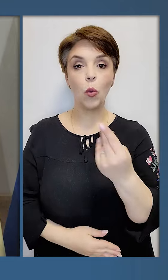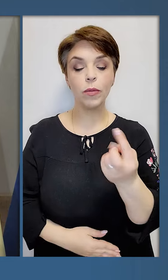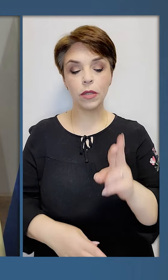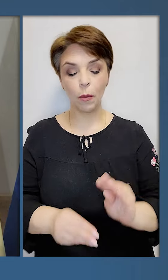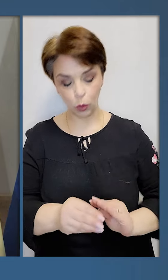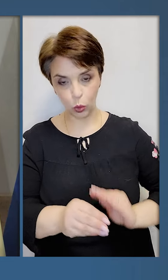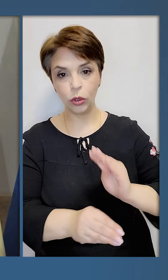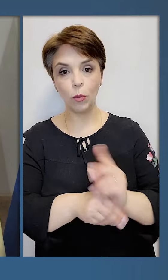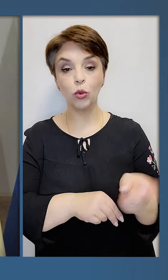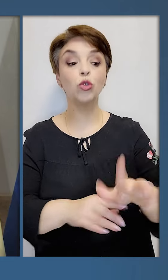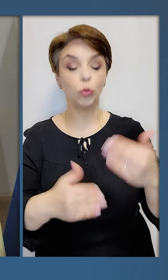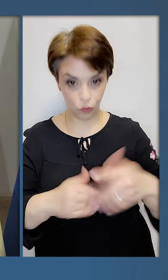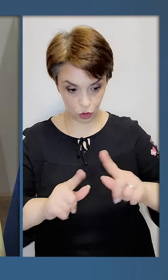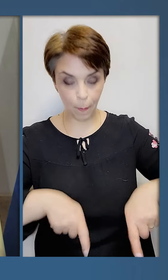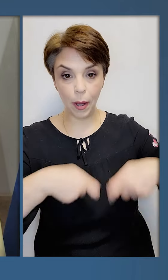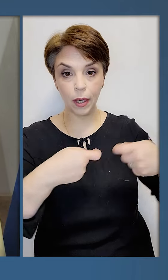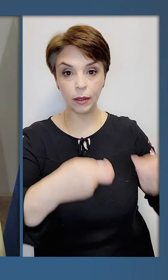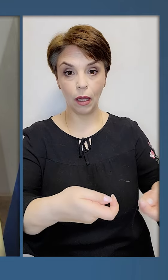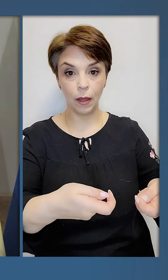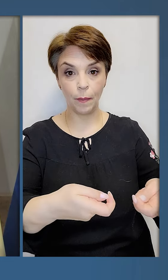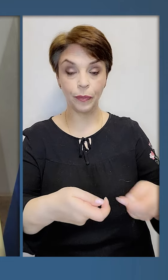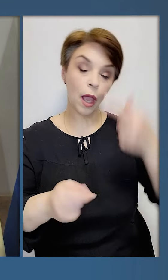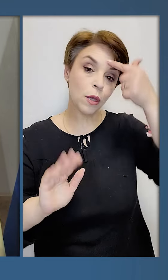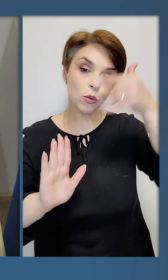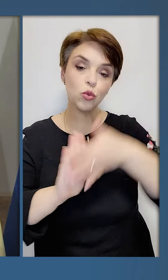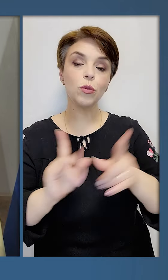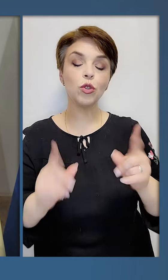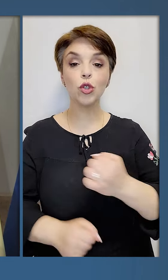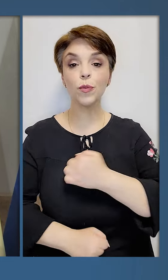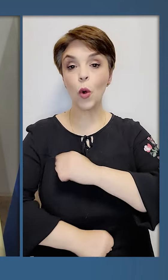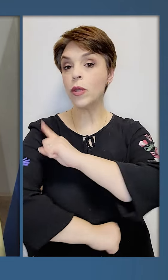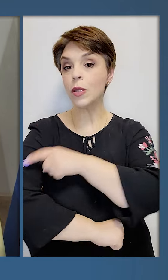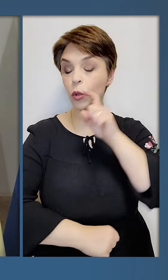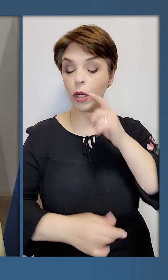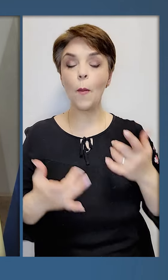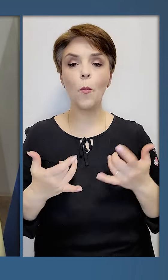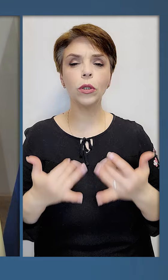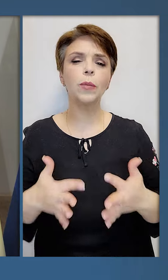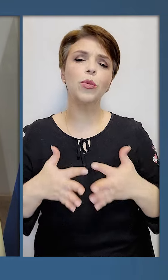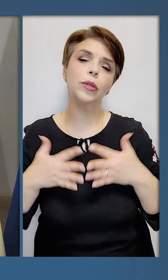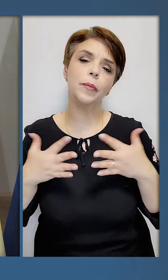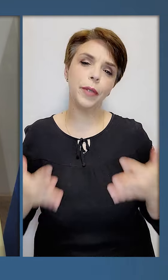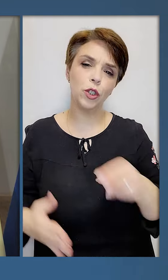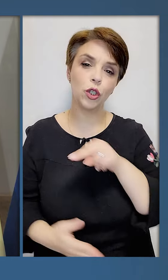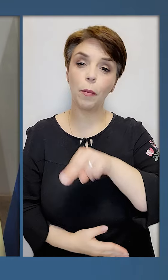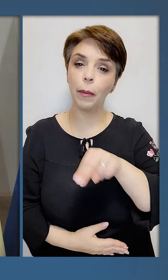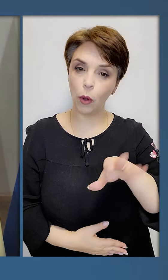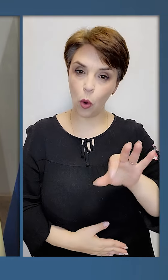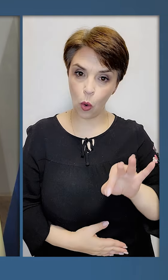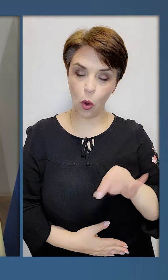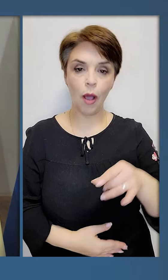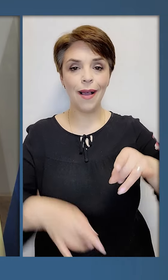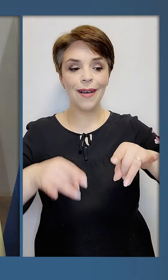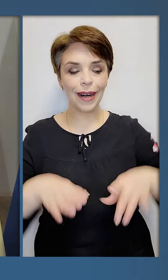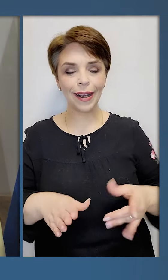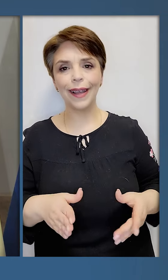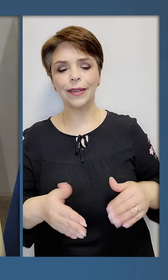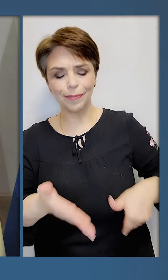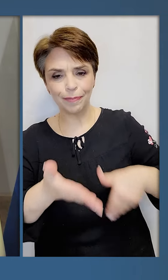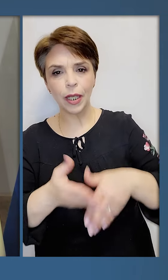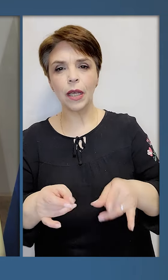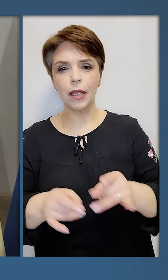ми надамо до того, що ми вже надали. Зрозуміло, що Збройні сили України потребують більше ППО, ракет до